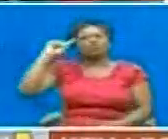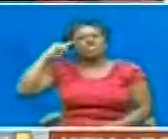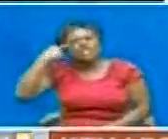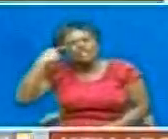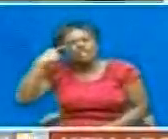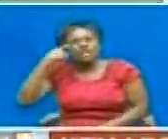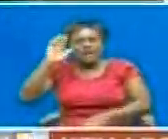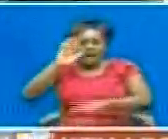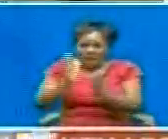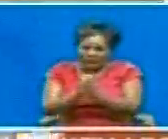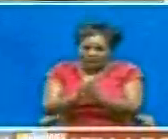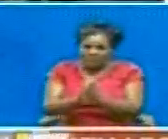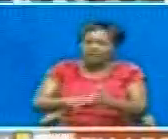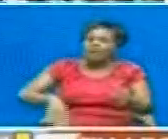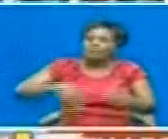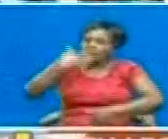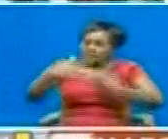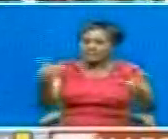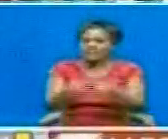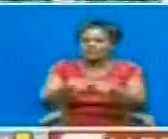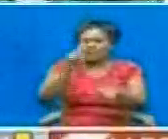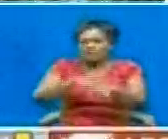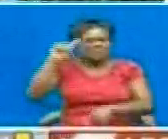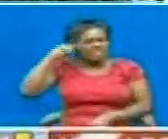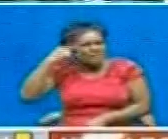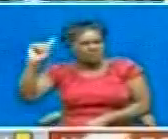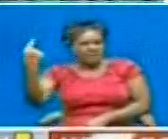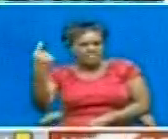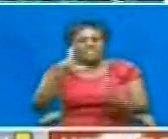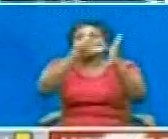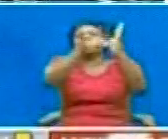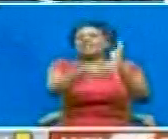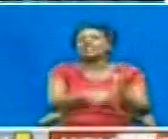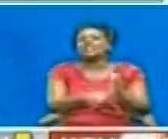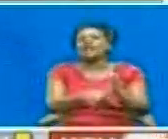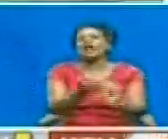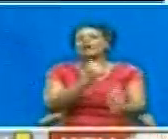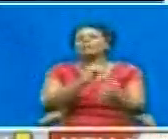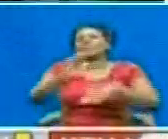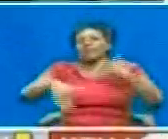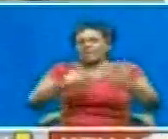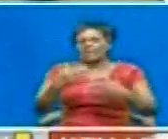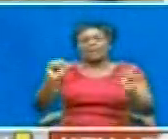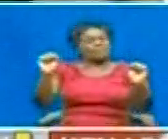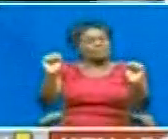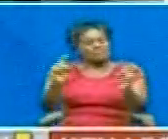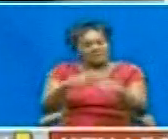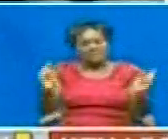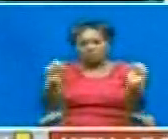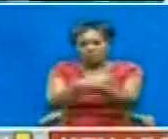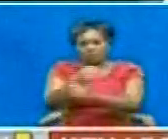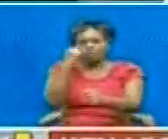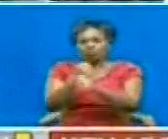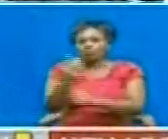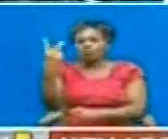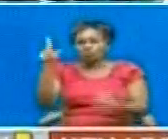kwa wakati mmoja. Unakuta mchezaji anafikiria kwanza ndiye anacheza, ama anacheza ndiye anafikiria, lakini hawezi fanya mambo hayo yote mawili